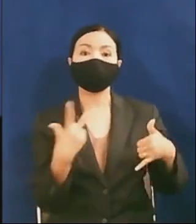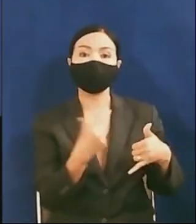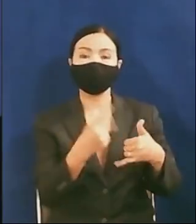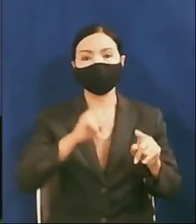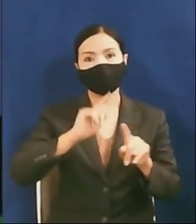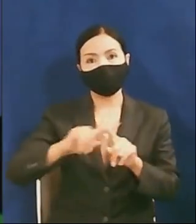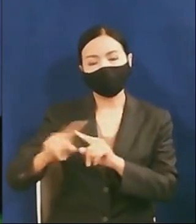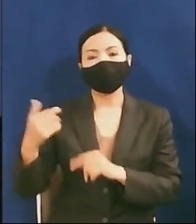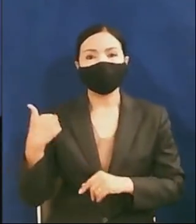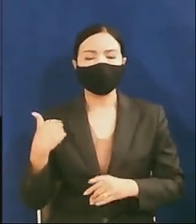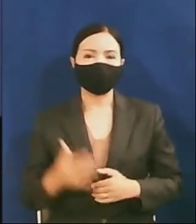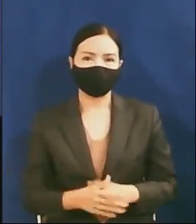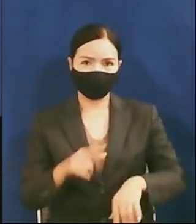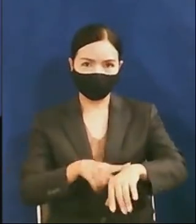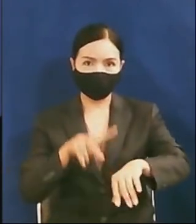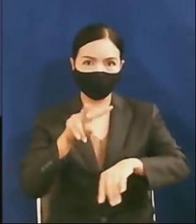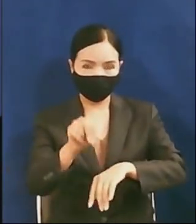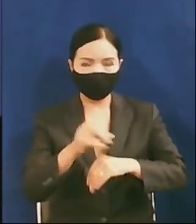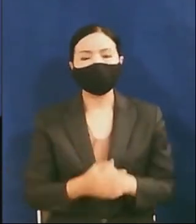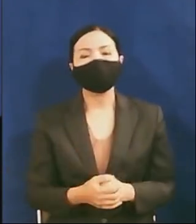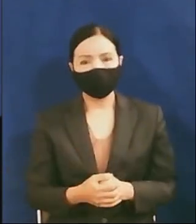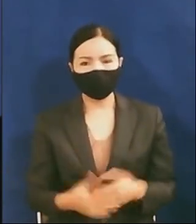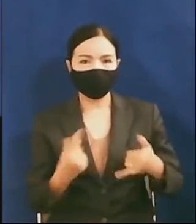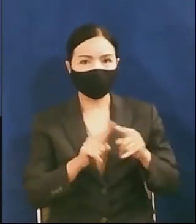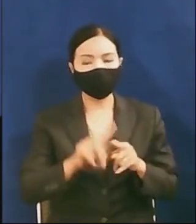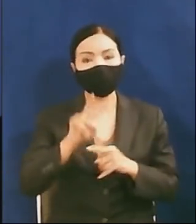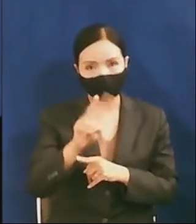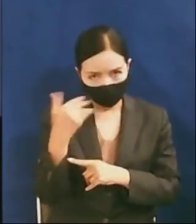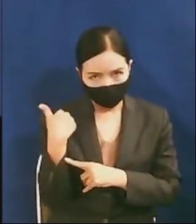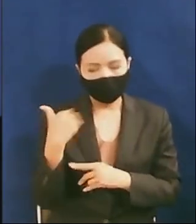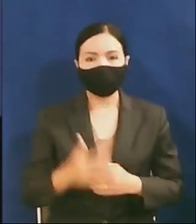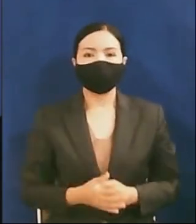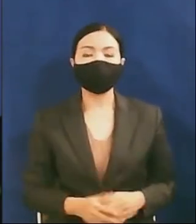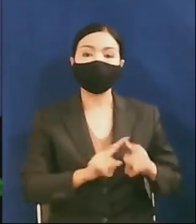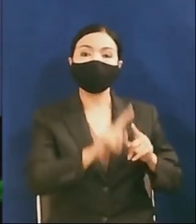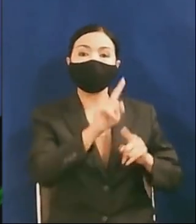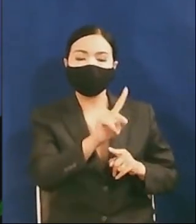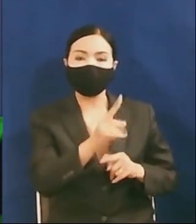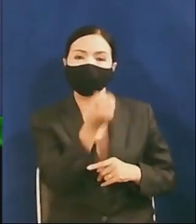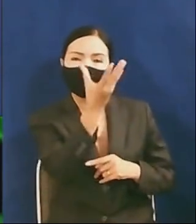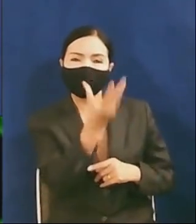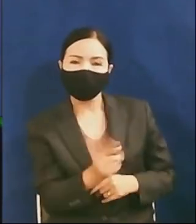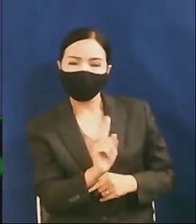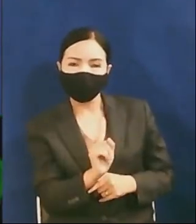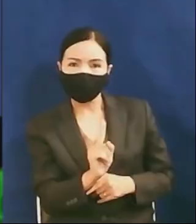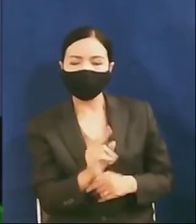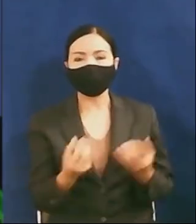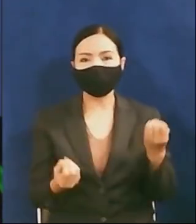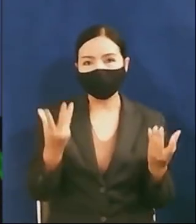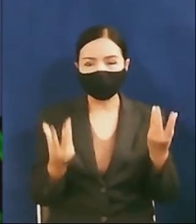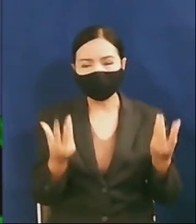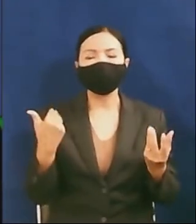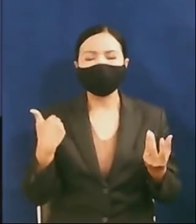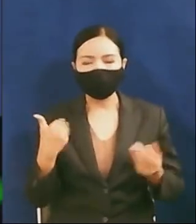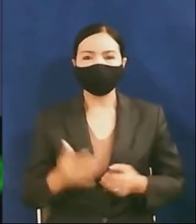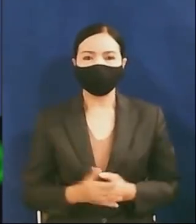เนี่ยนะครับจะมีทั้งการนัดหมายไปเข็มที่2การกำหนดว่าเข็มที่1จะมากจะน้อยมีทั้งส่วนเรื่องของปริมาณ